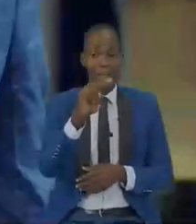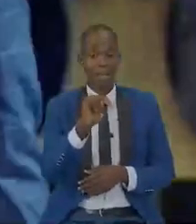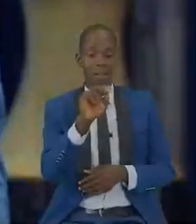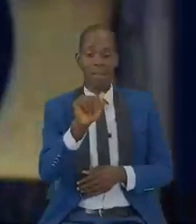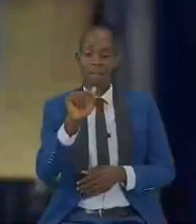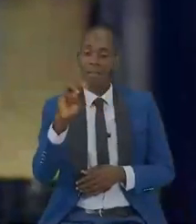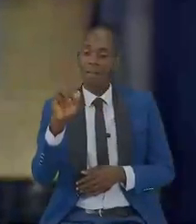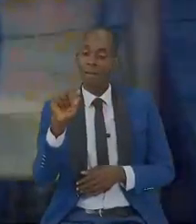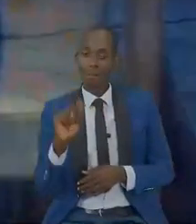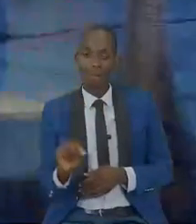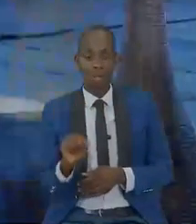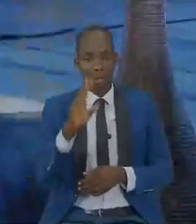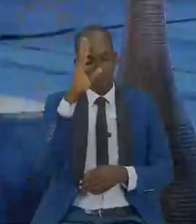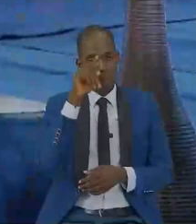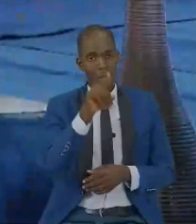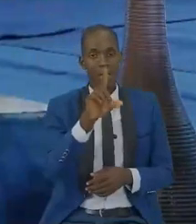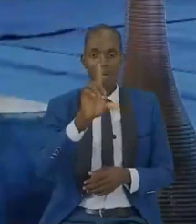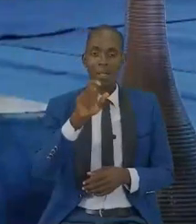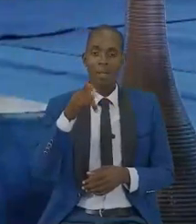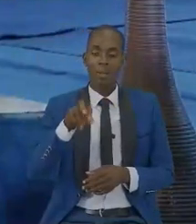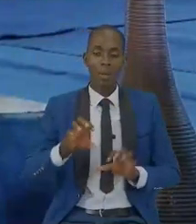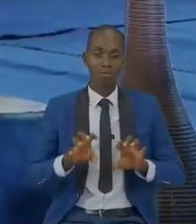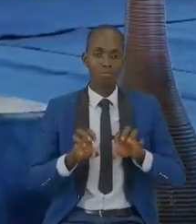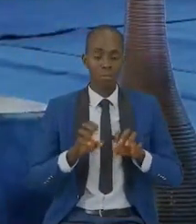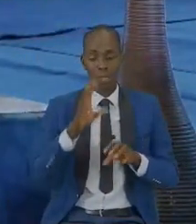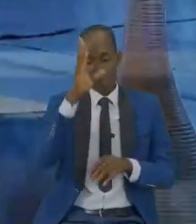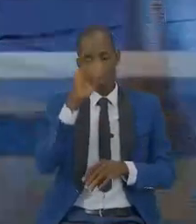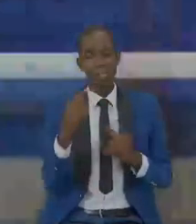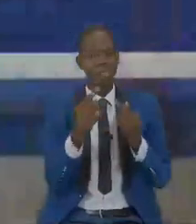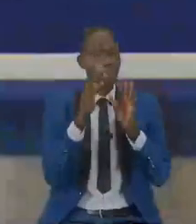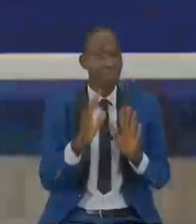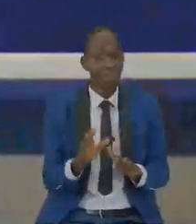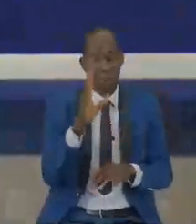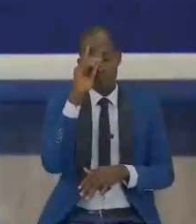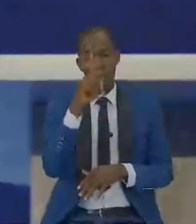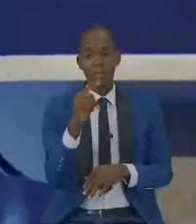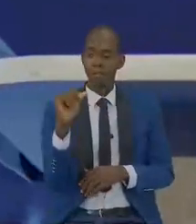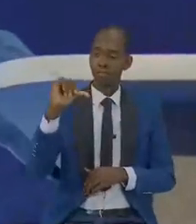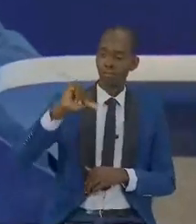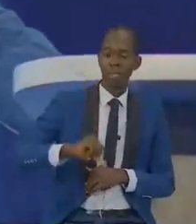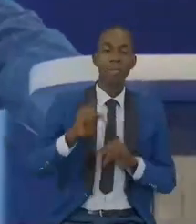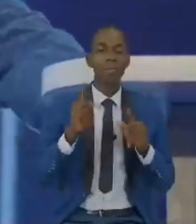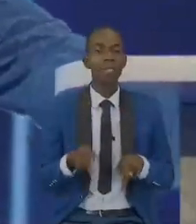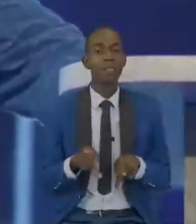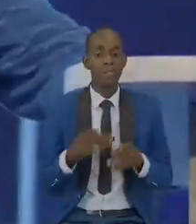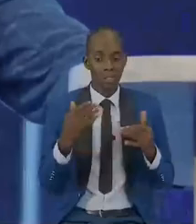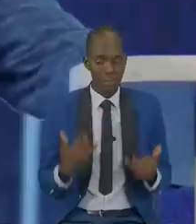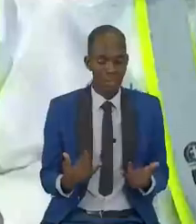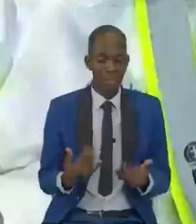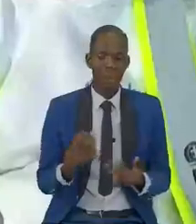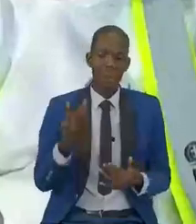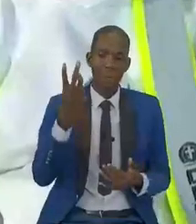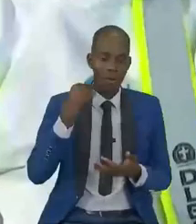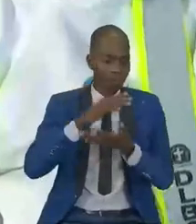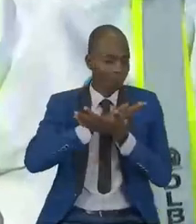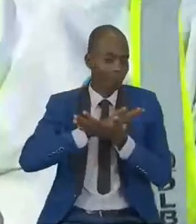fut pur. Lui, Naaman, lui, le lépreux, lui, le pécheur, lui, le